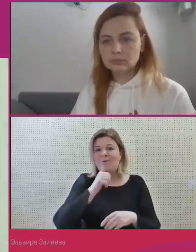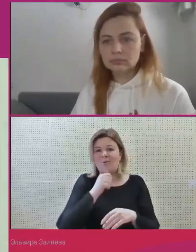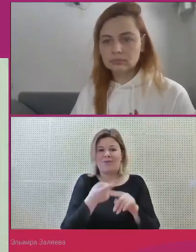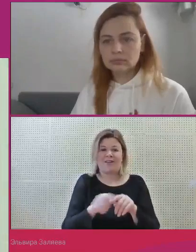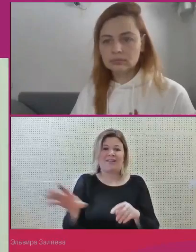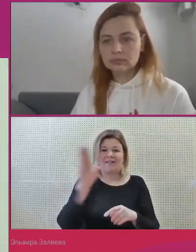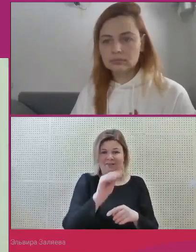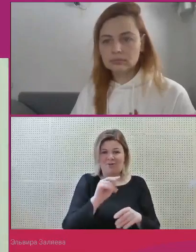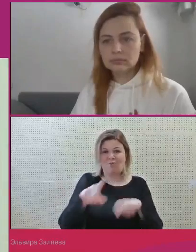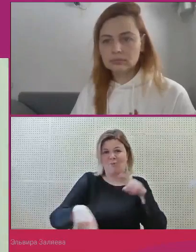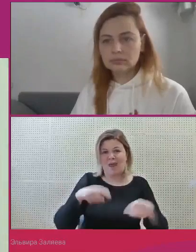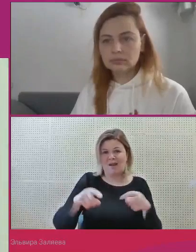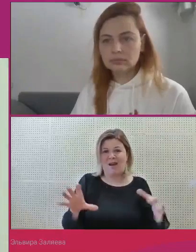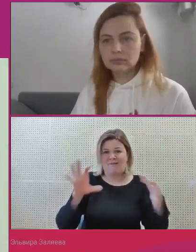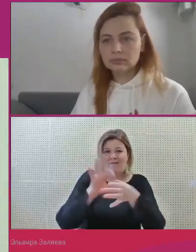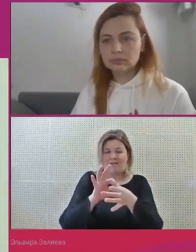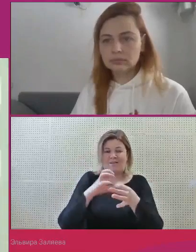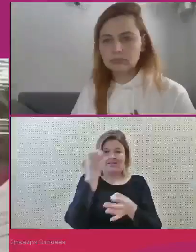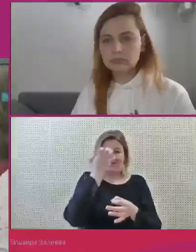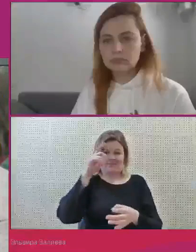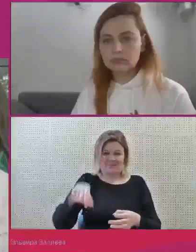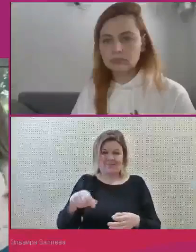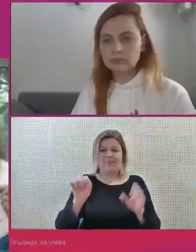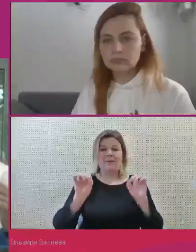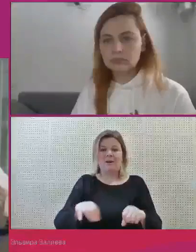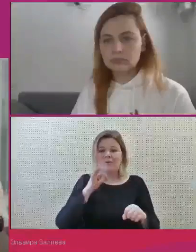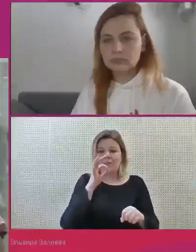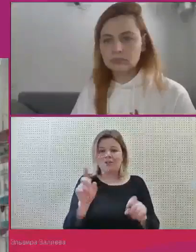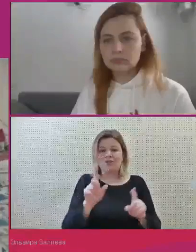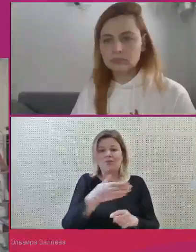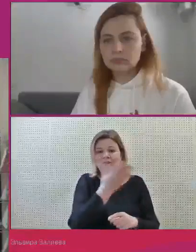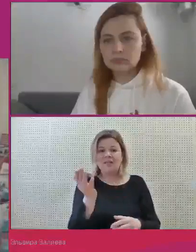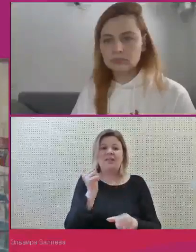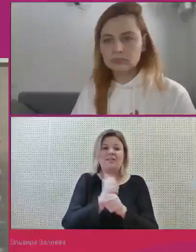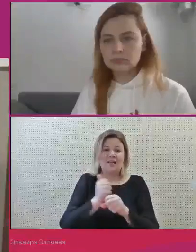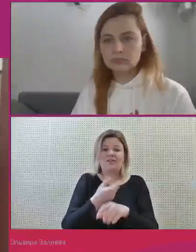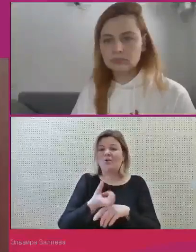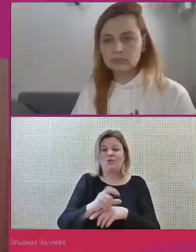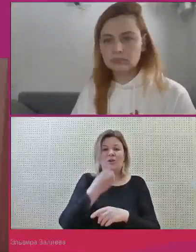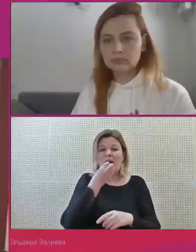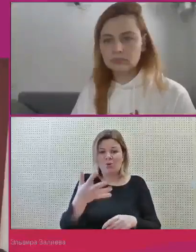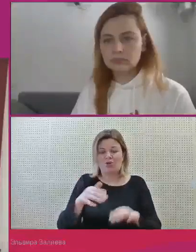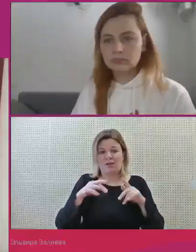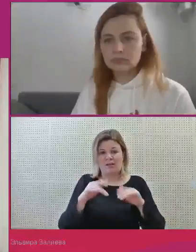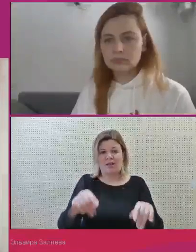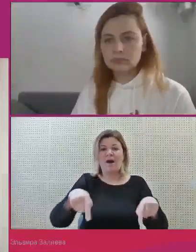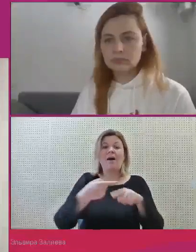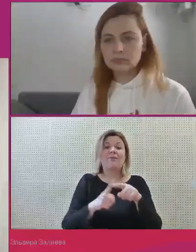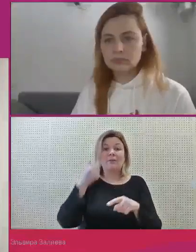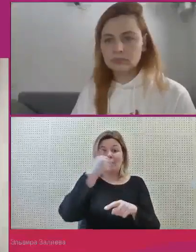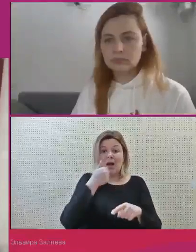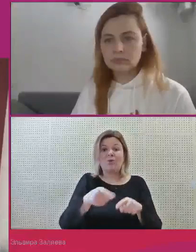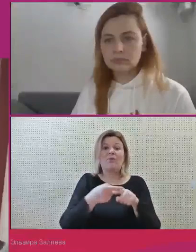могу сказать просто, что вы делаете очень хорошее дело. В этом году в проекте смогли поучаствовать больше 50